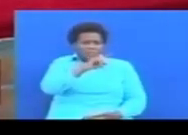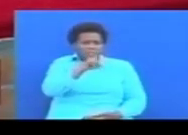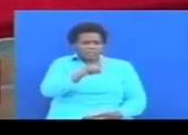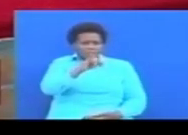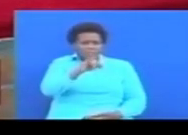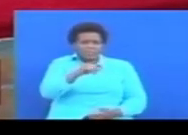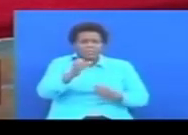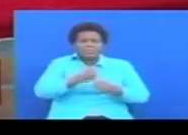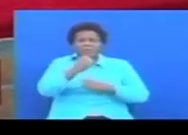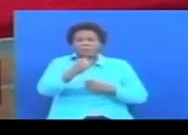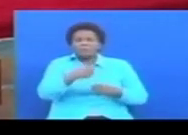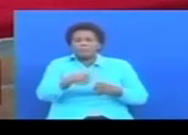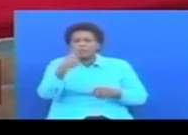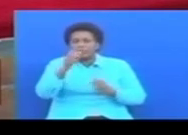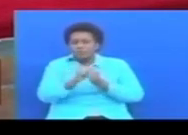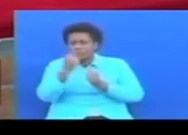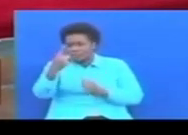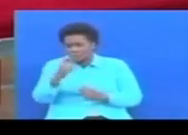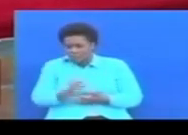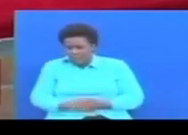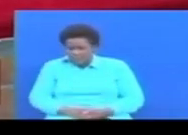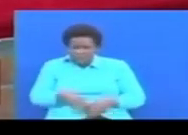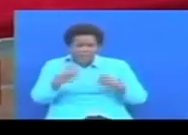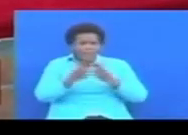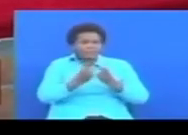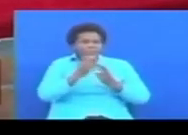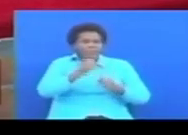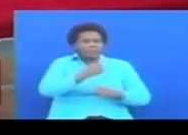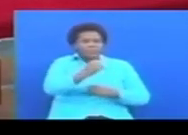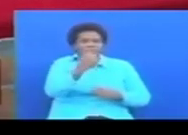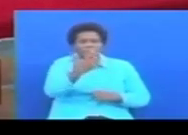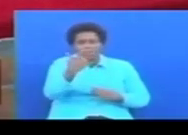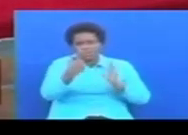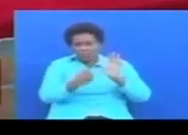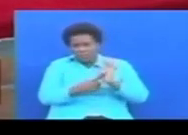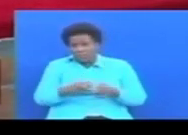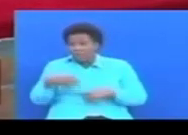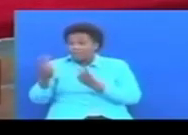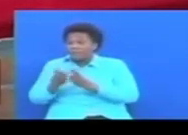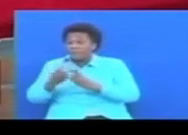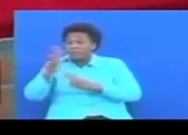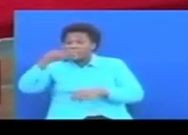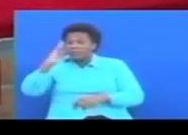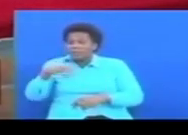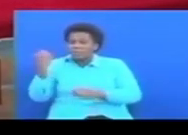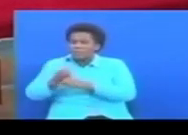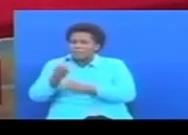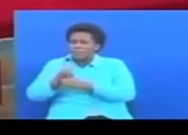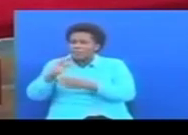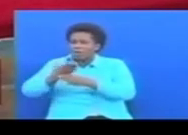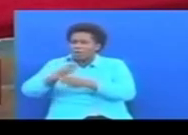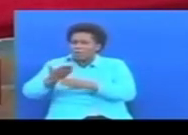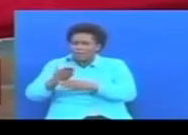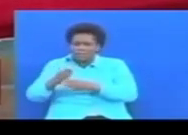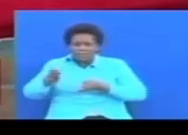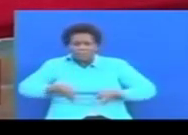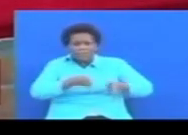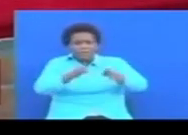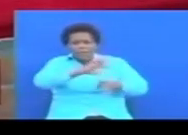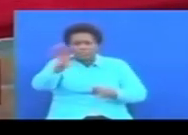117 sehemu ya Mbalizi hadi Garula kilomita 56. Aidha, serikali imekuwa ikizifanyia matengenezo mbalimbali barabara hizi za